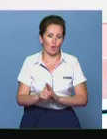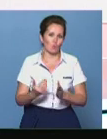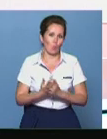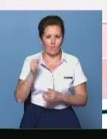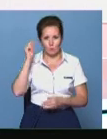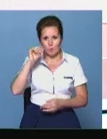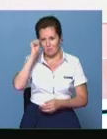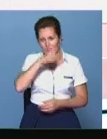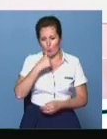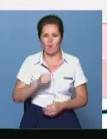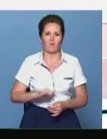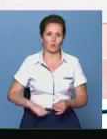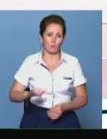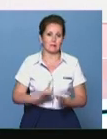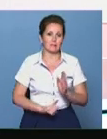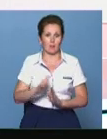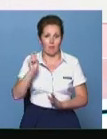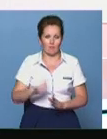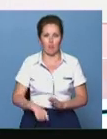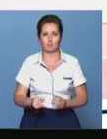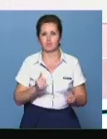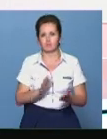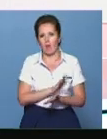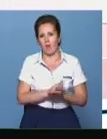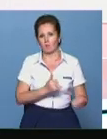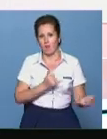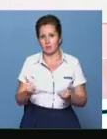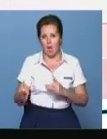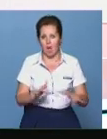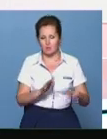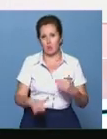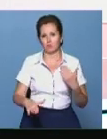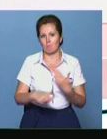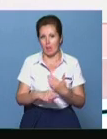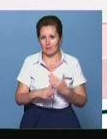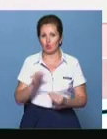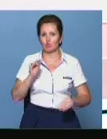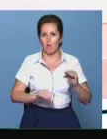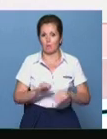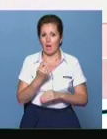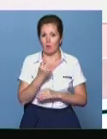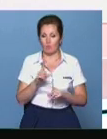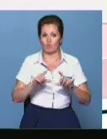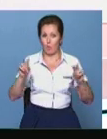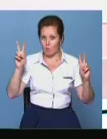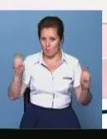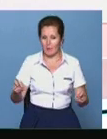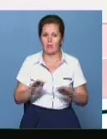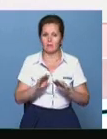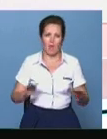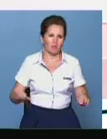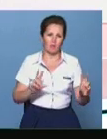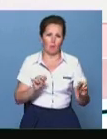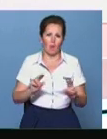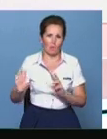Удмуртии стартовала благотворительная акция «Помоги собрать ребенка в школу». Ее главные адресаты – дети из неблагополучных и малообеспеченных